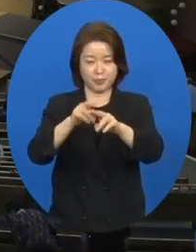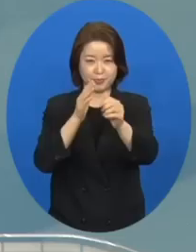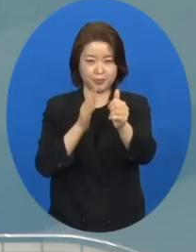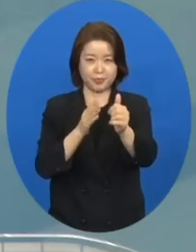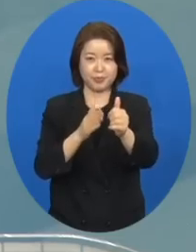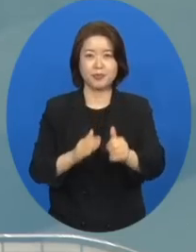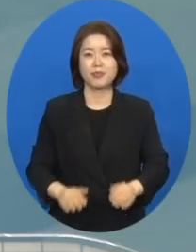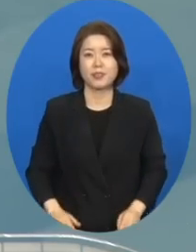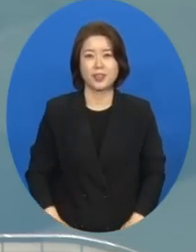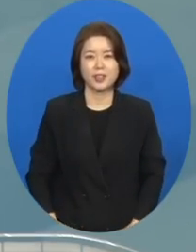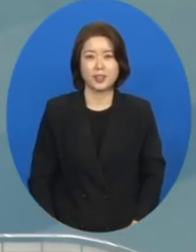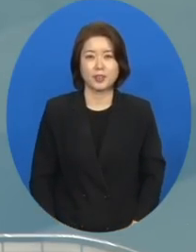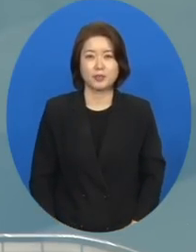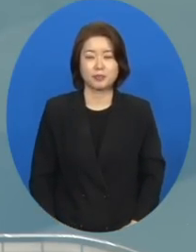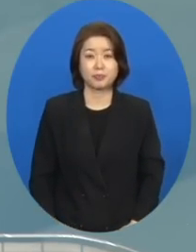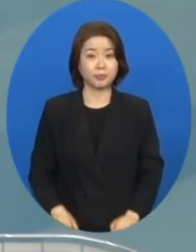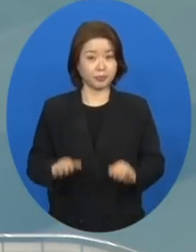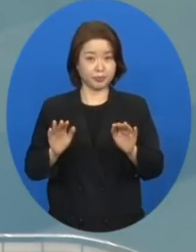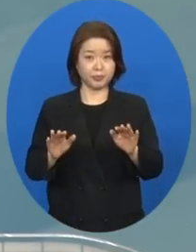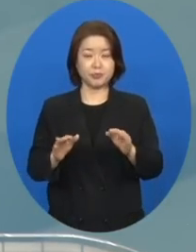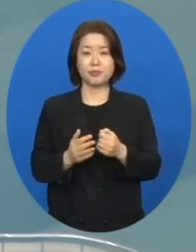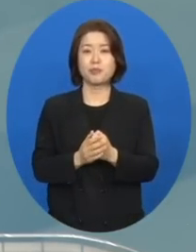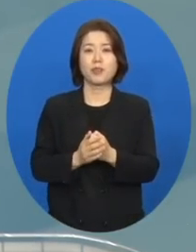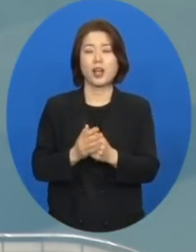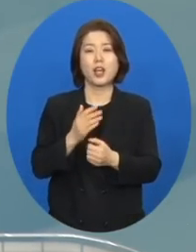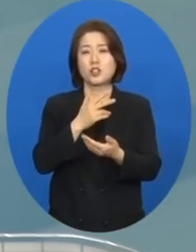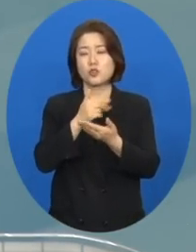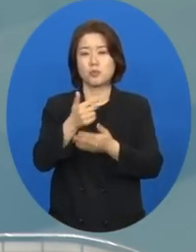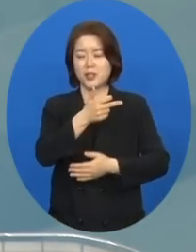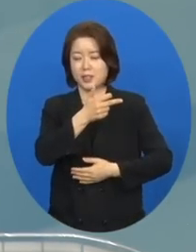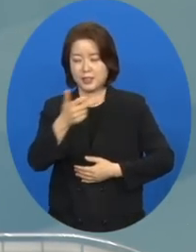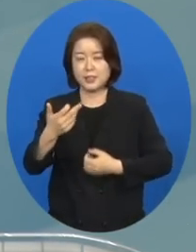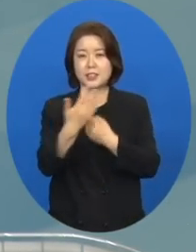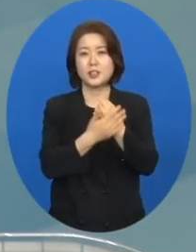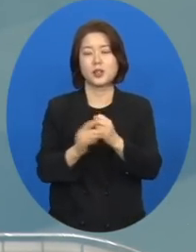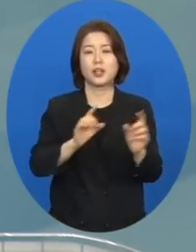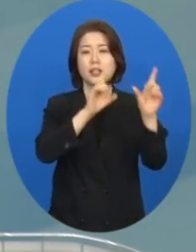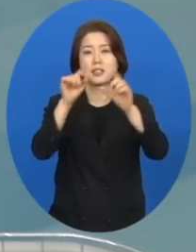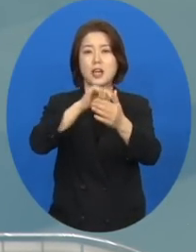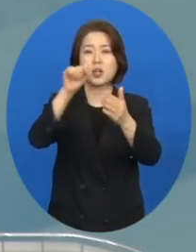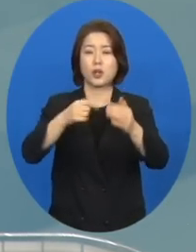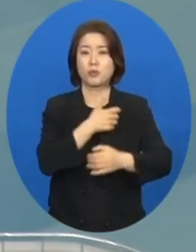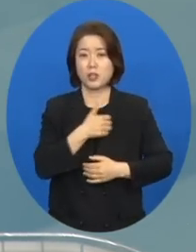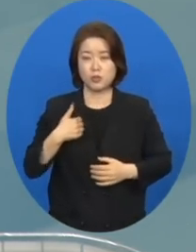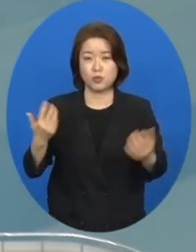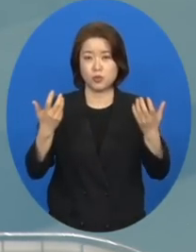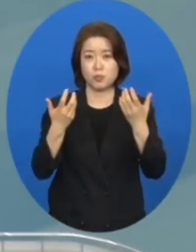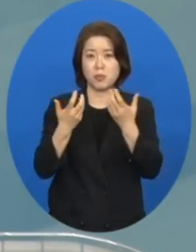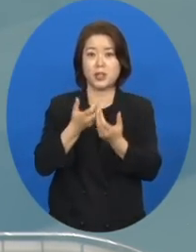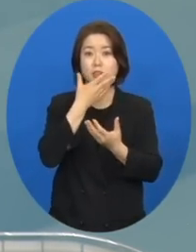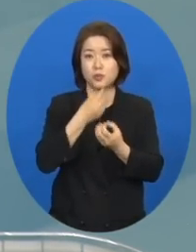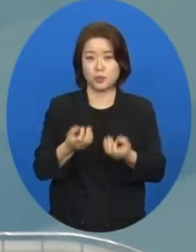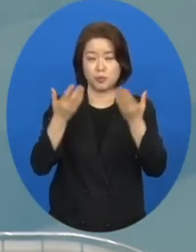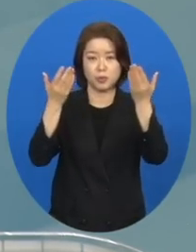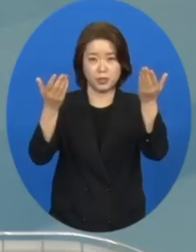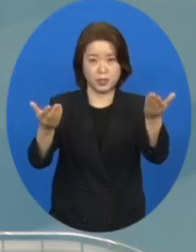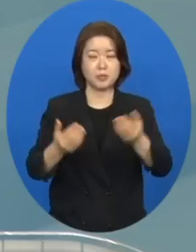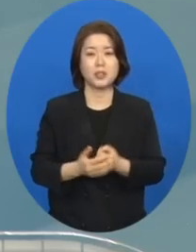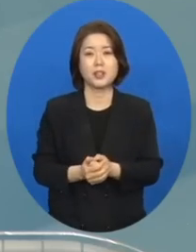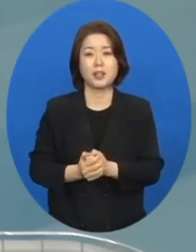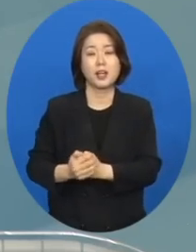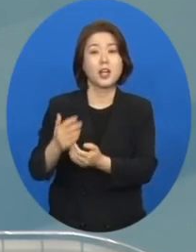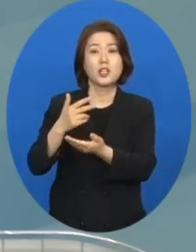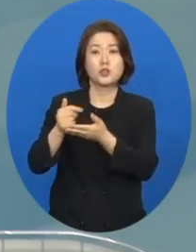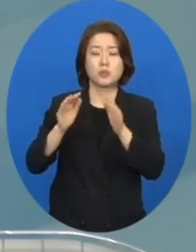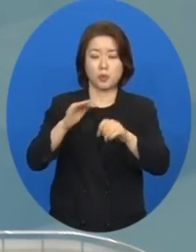씁니다 오늘도 주님의 크신 은혜가 여러분들의 삶 가운데 충만하시기를 축복합니다 주님께서